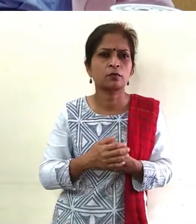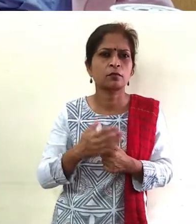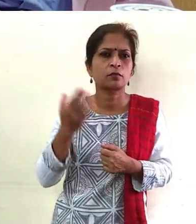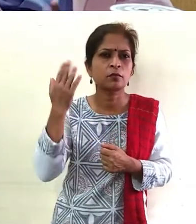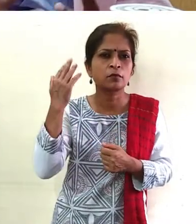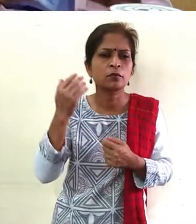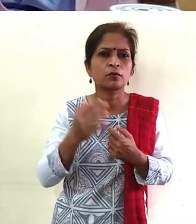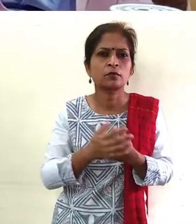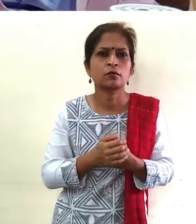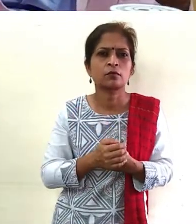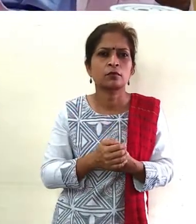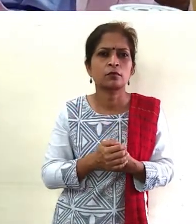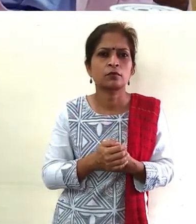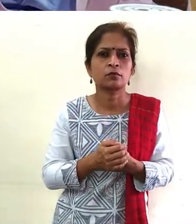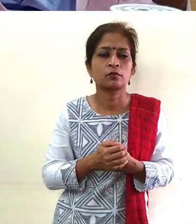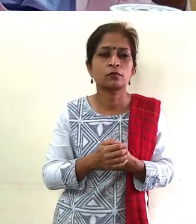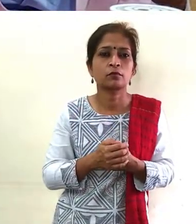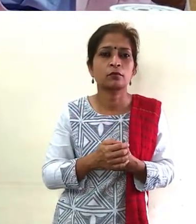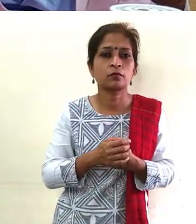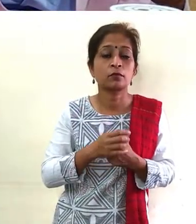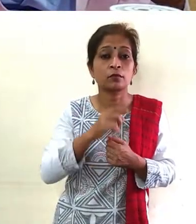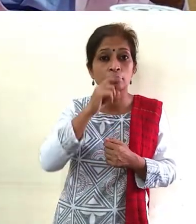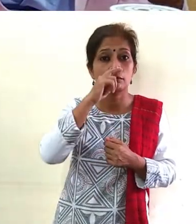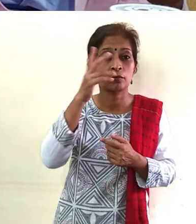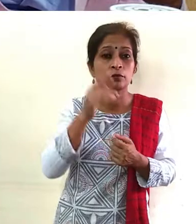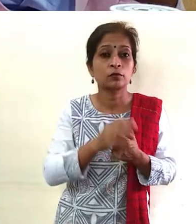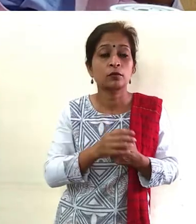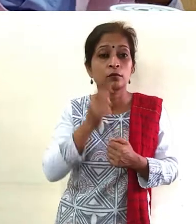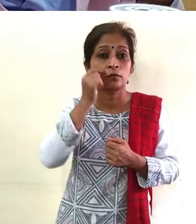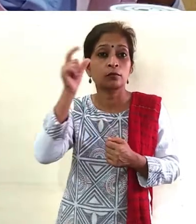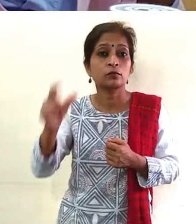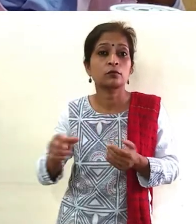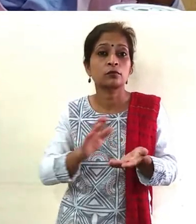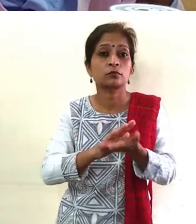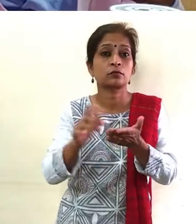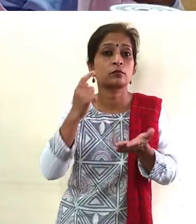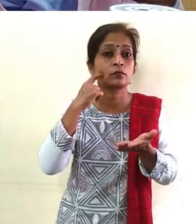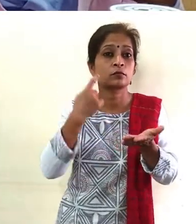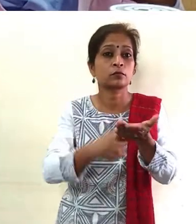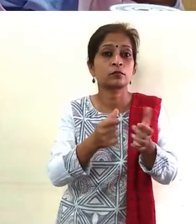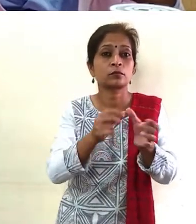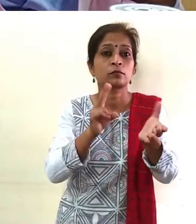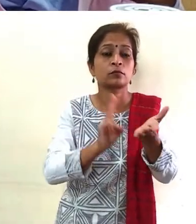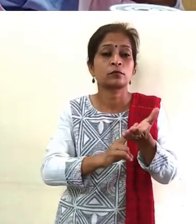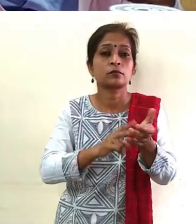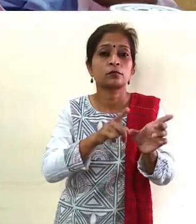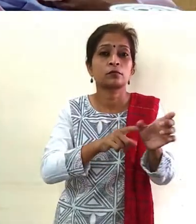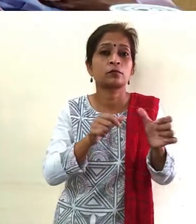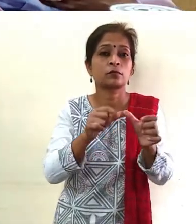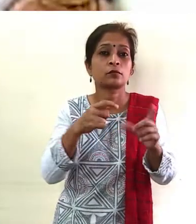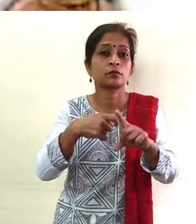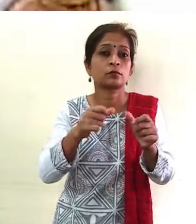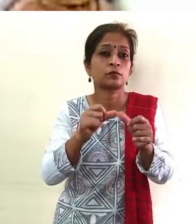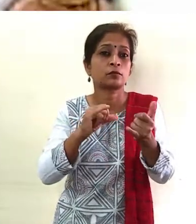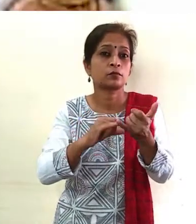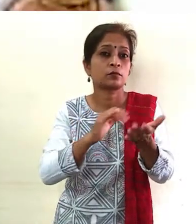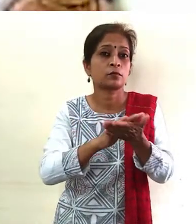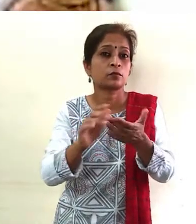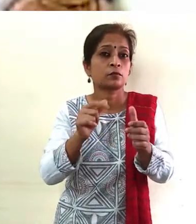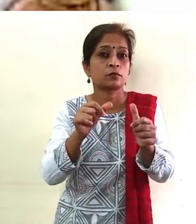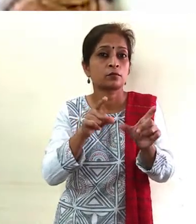जब अति गर्व से भर गया हिरण्यकश्यप और कहने लगा कि मैं ही परमात्मा हूँ, तो प्रहलाद कहता है कि